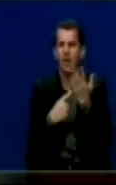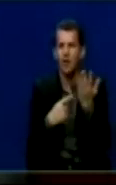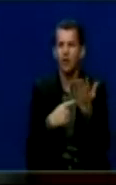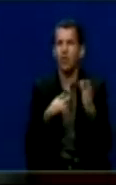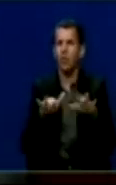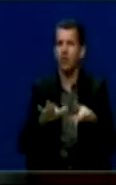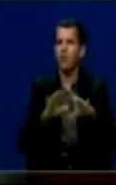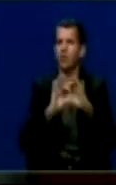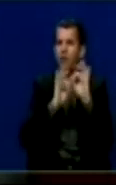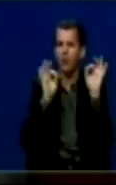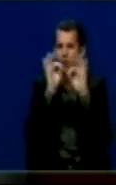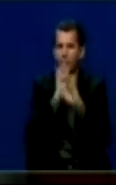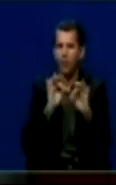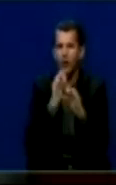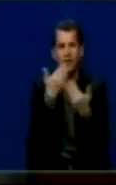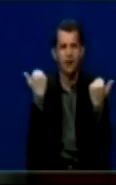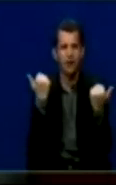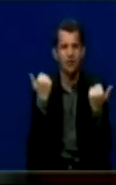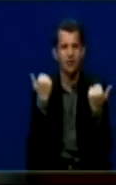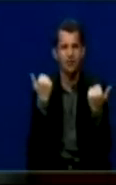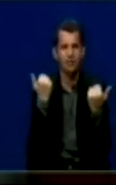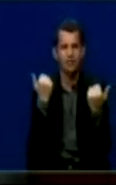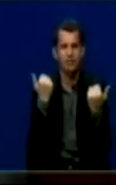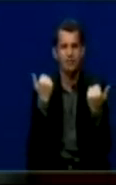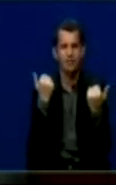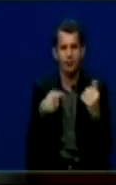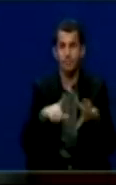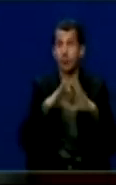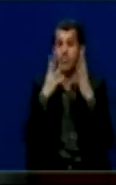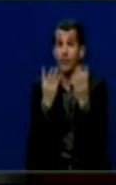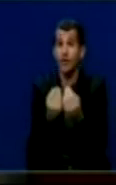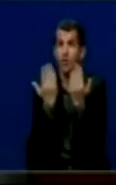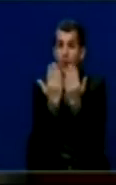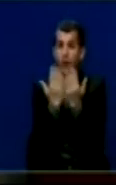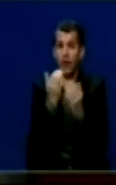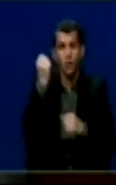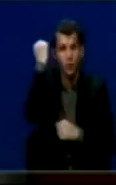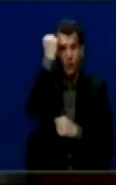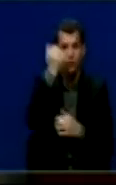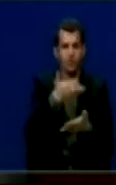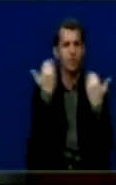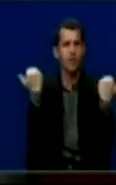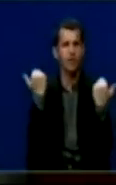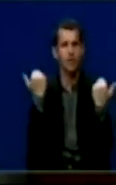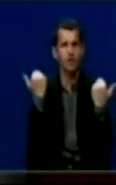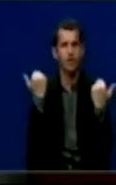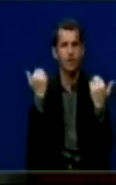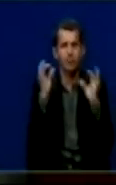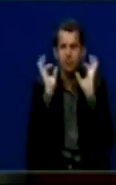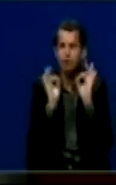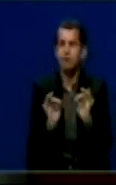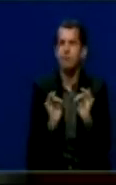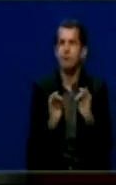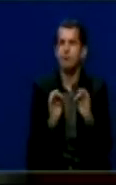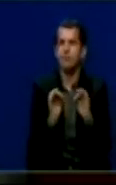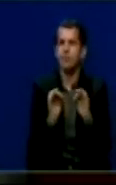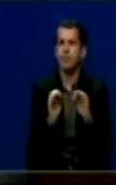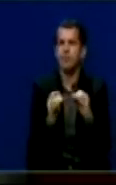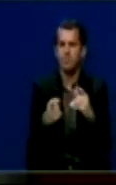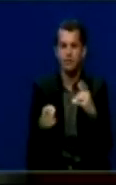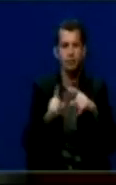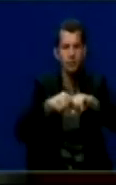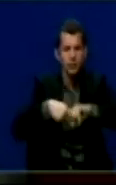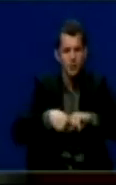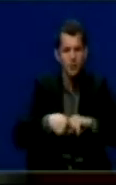cilësinë e njohurive dhe shkallësive që fitohen në shkollë. Në përgjithësi shkollat në Kosovë nuk janë të pajisura në mënyrë adekuate me mjetet didaktike,